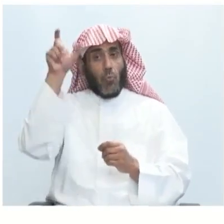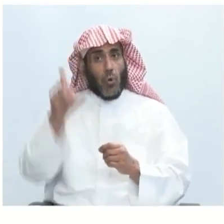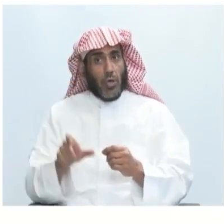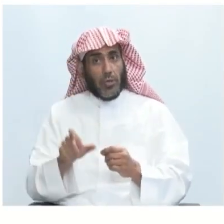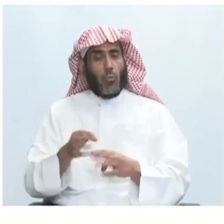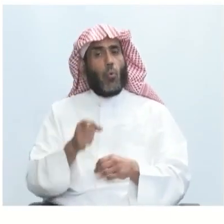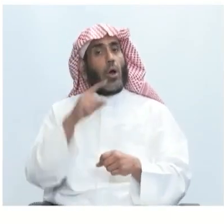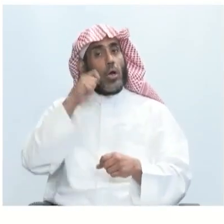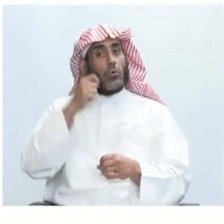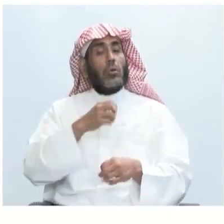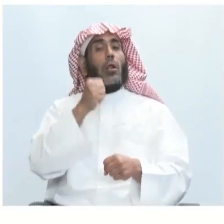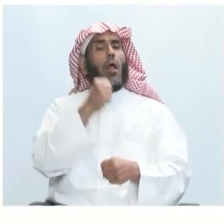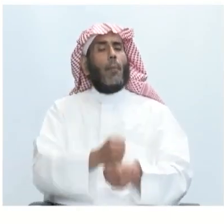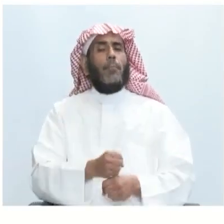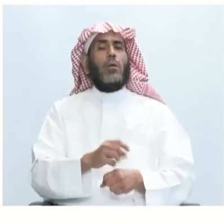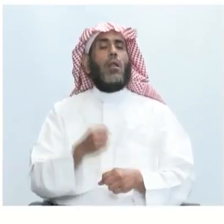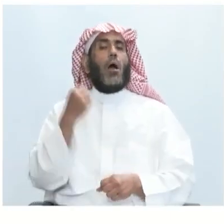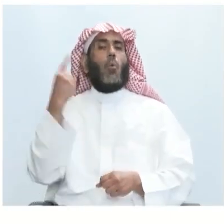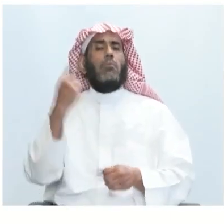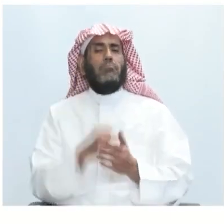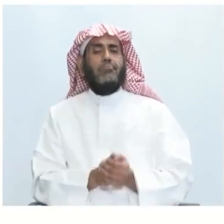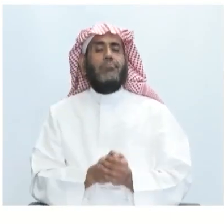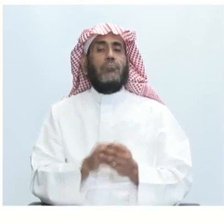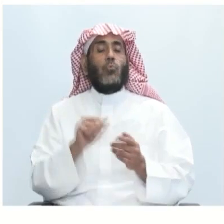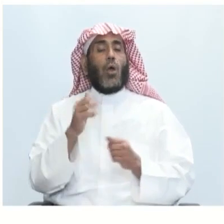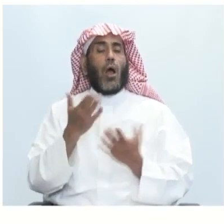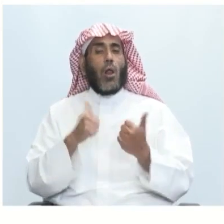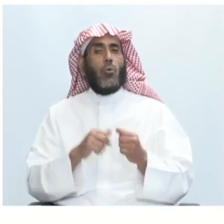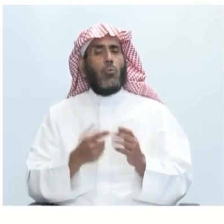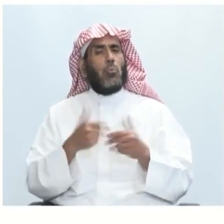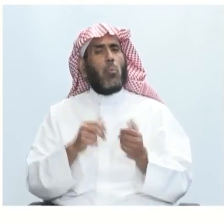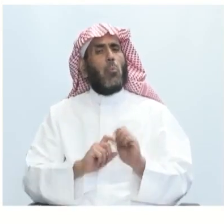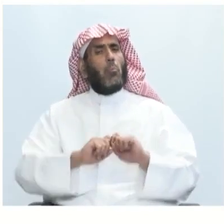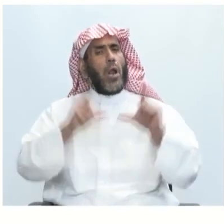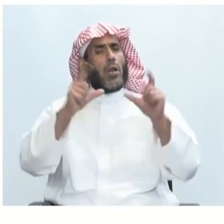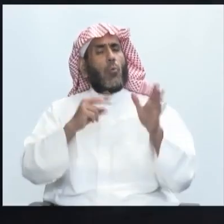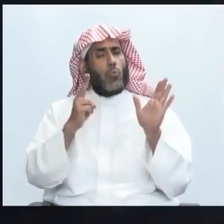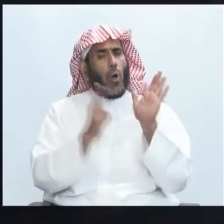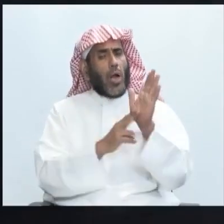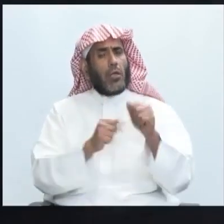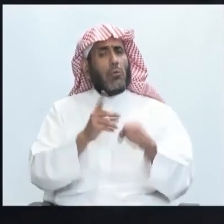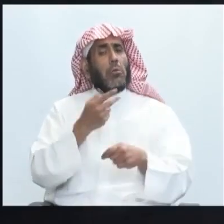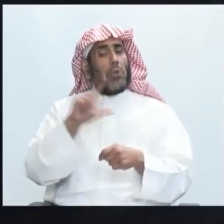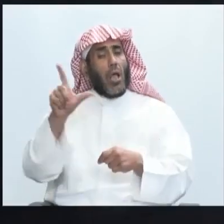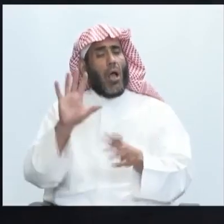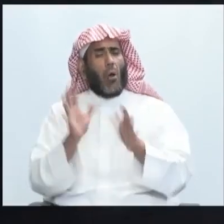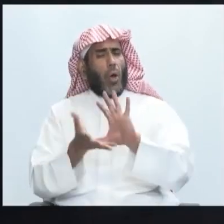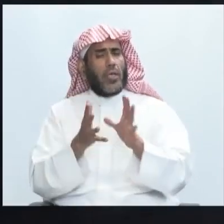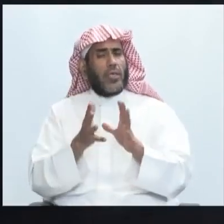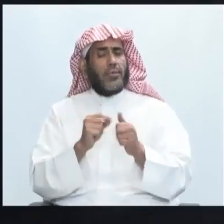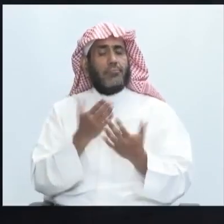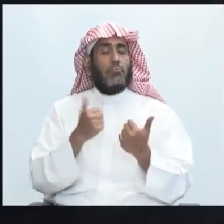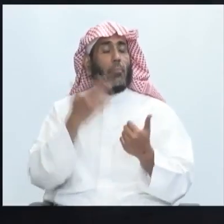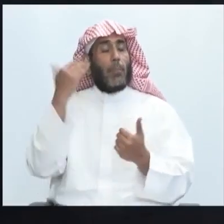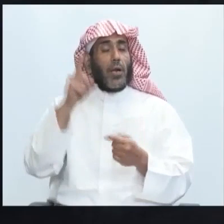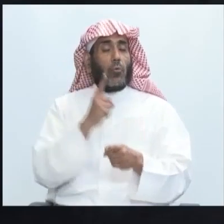لاحظ هذه العباره المواطن رجل الامن الاول هنا نريد ان نبرهن على صحه هذه العباره هل هي صحيحه ام ليست بصحيح